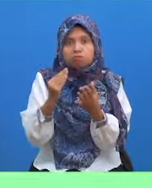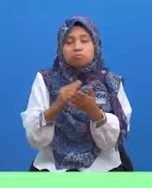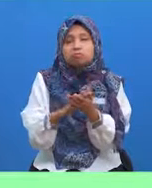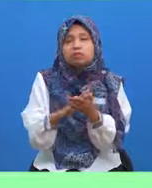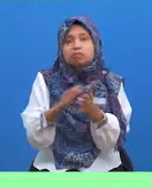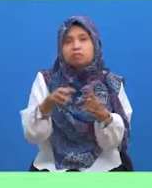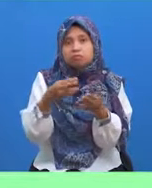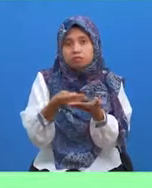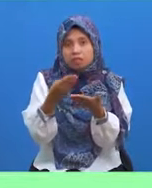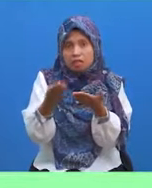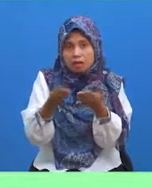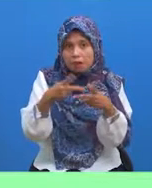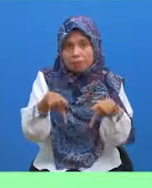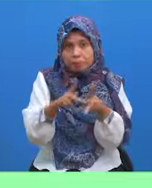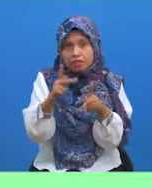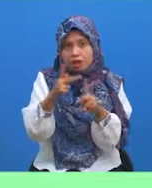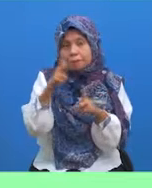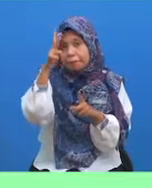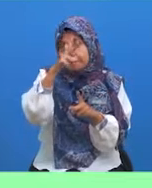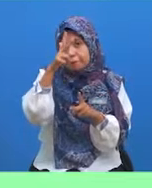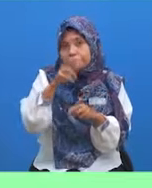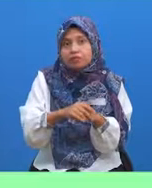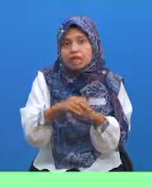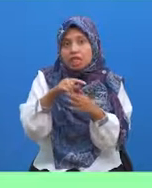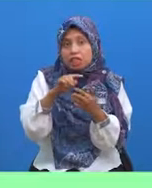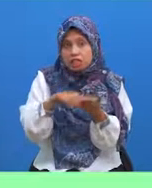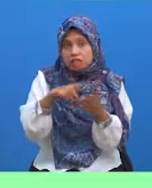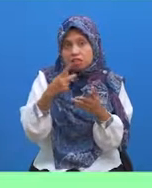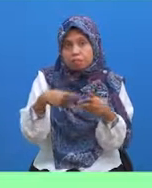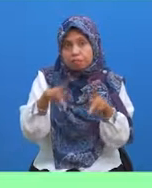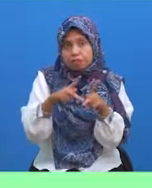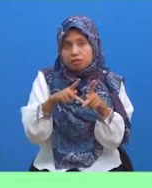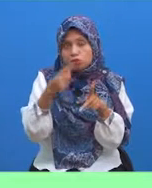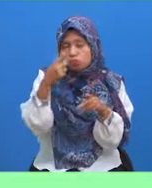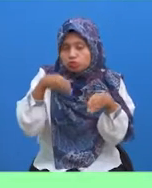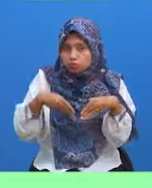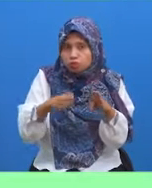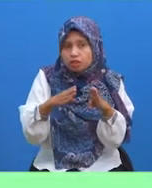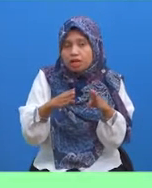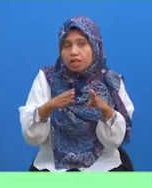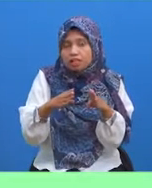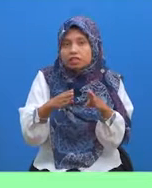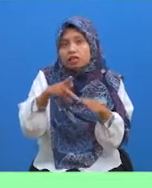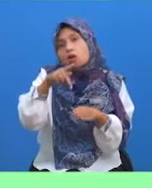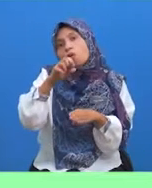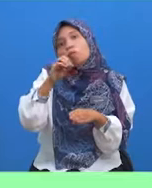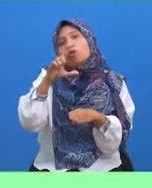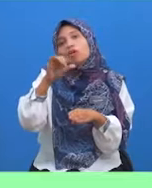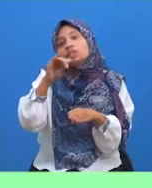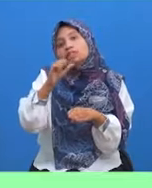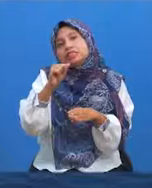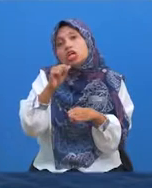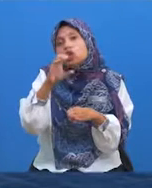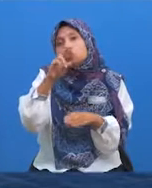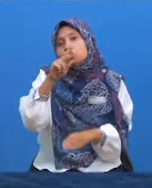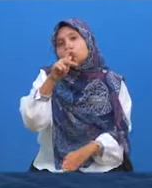memberi kepentingan kepada kerajaan ini penting dalam menjalankan polisi Cukai dan Sub